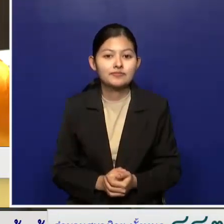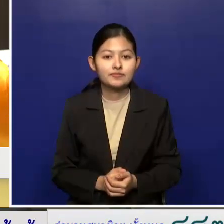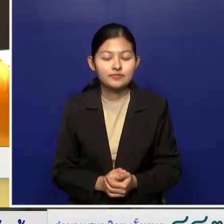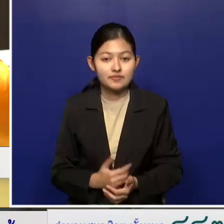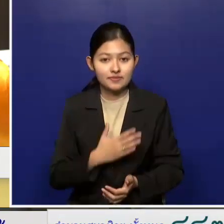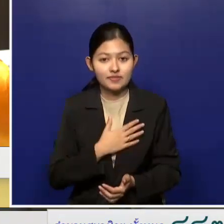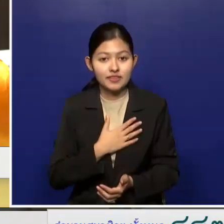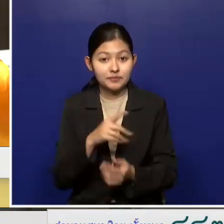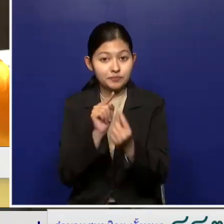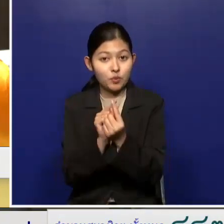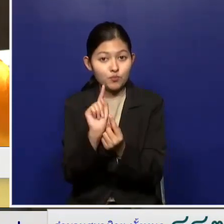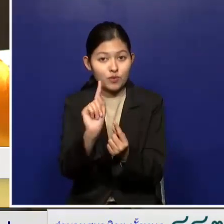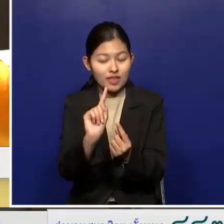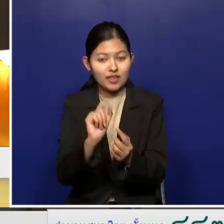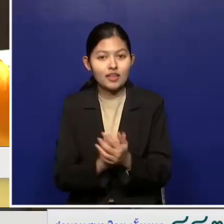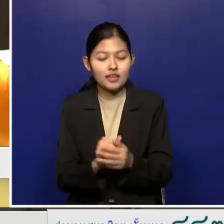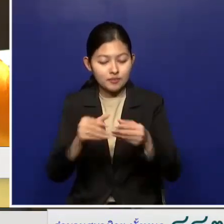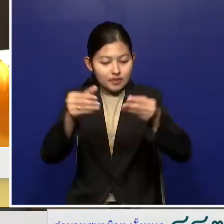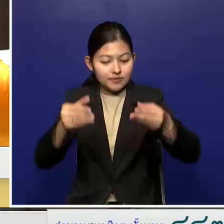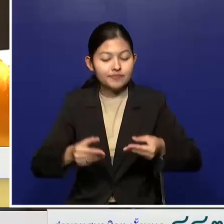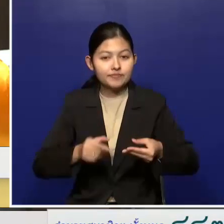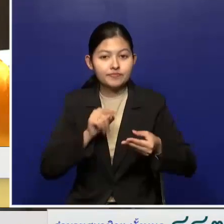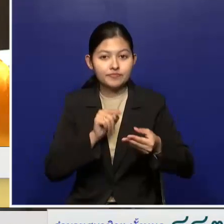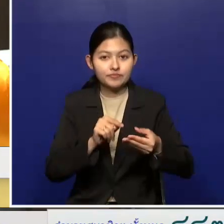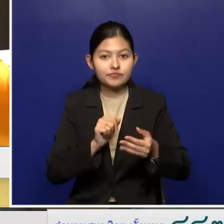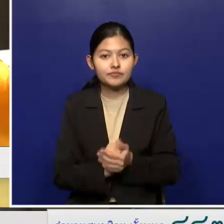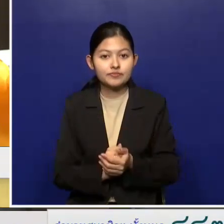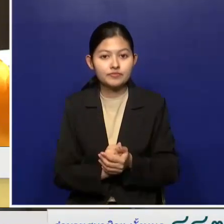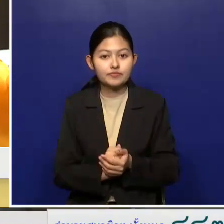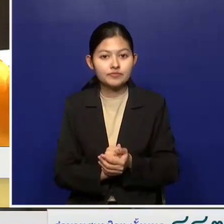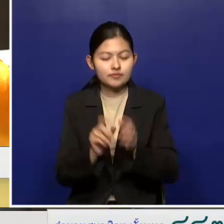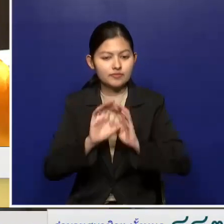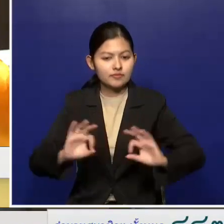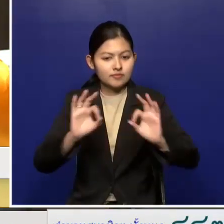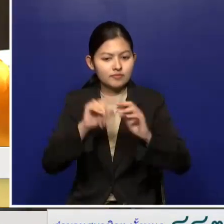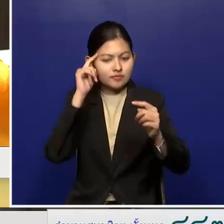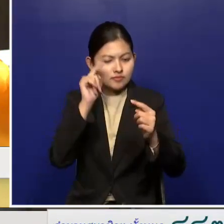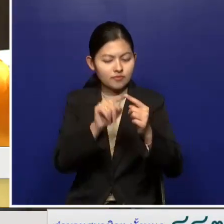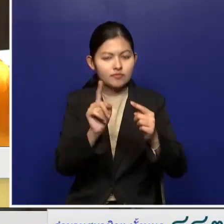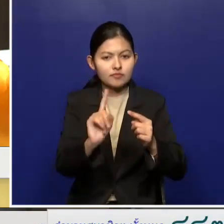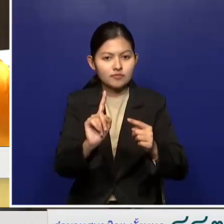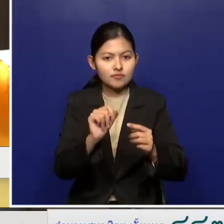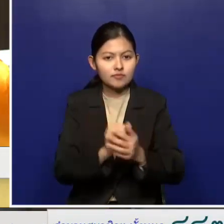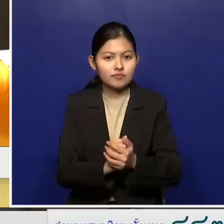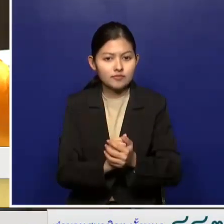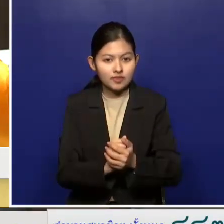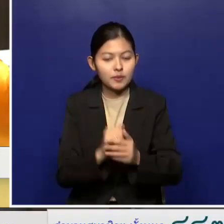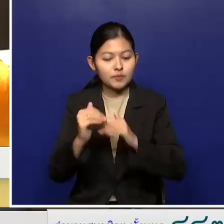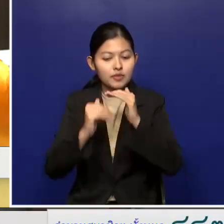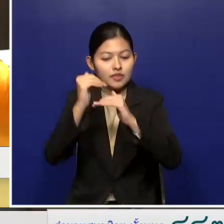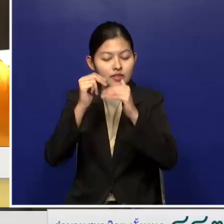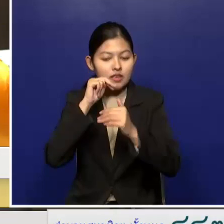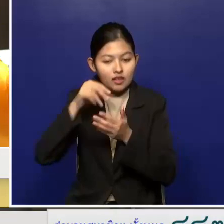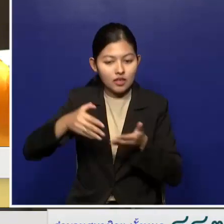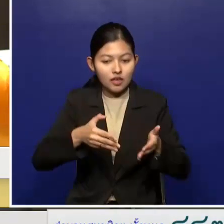พบว่าในรายงานเล่มนี้นะคะจะเน้นไปในส่วนของการพัฒนาแหล่งน้ำเ